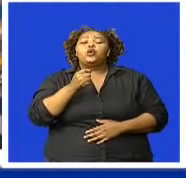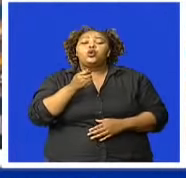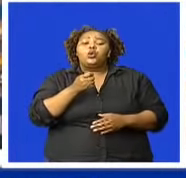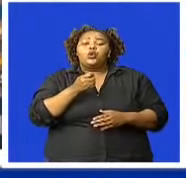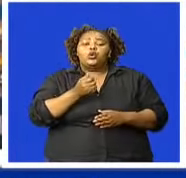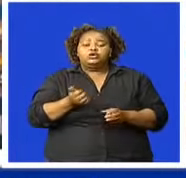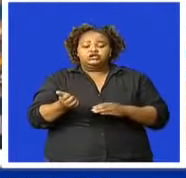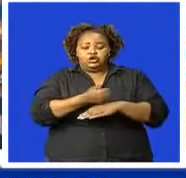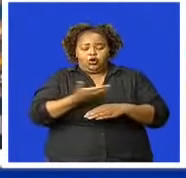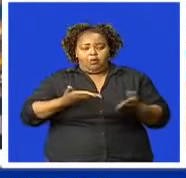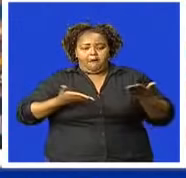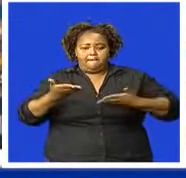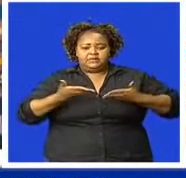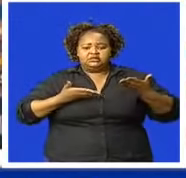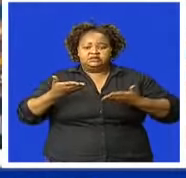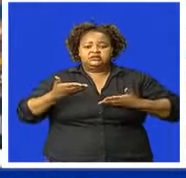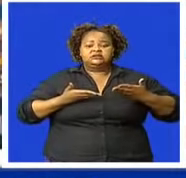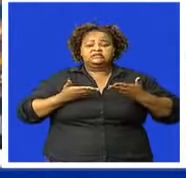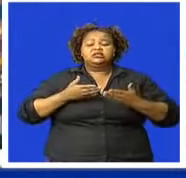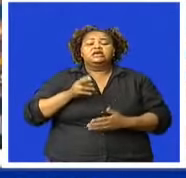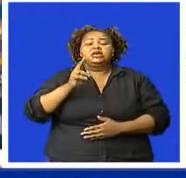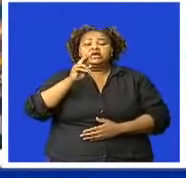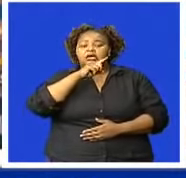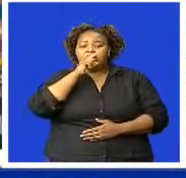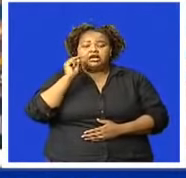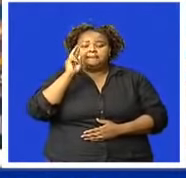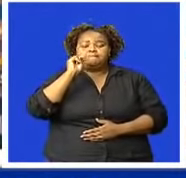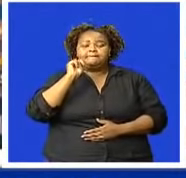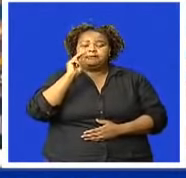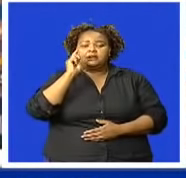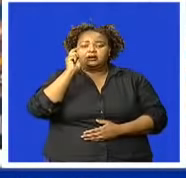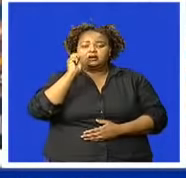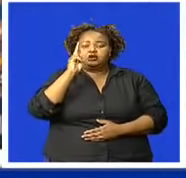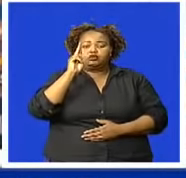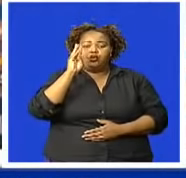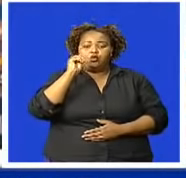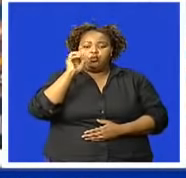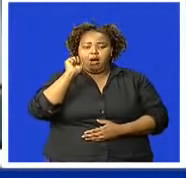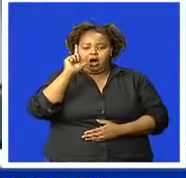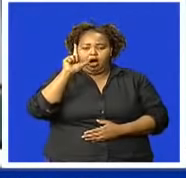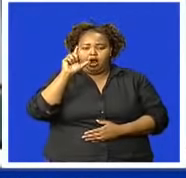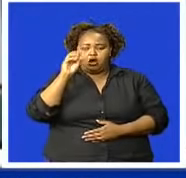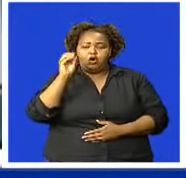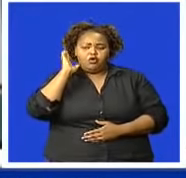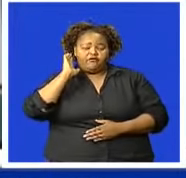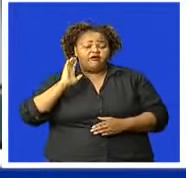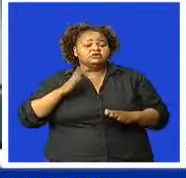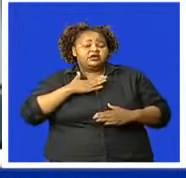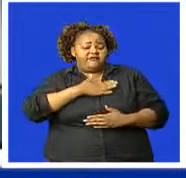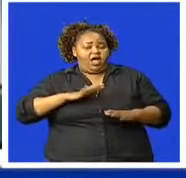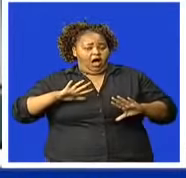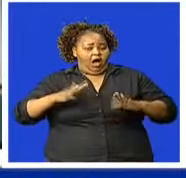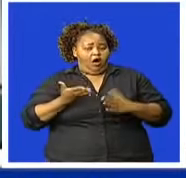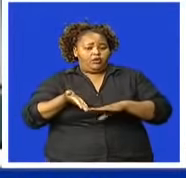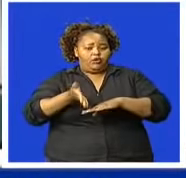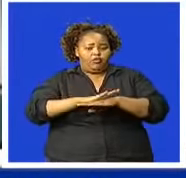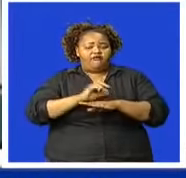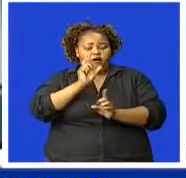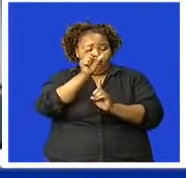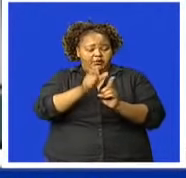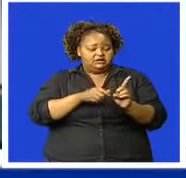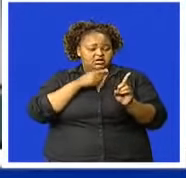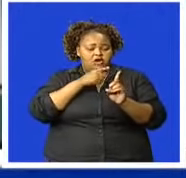ukuthi basifunda balimele kangakanani ngekuhamba emhlabeni kwaMhlanga Sivesa seshiselweni